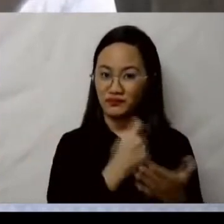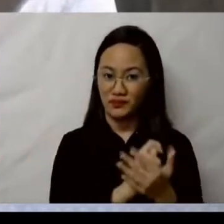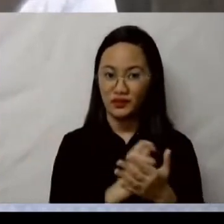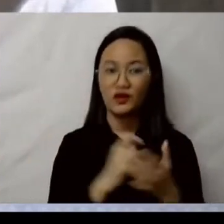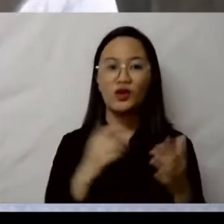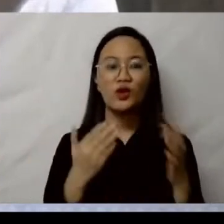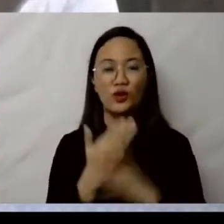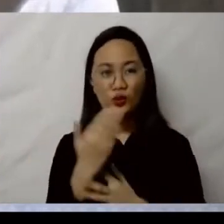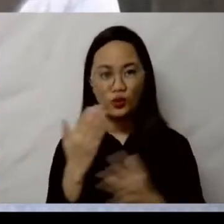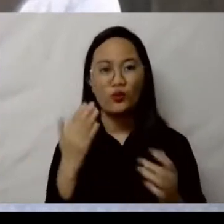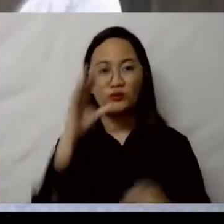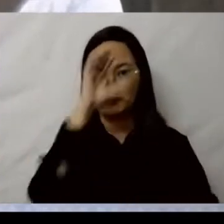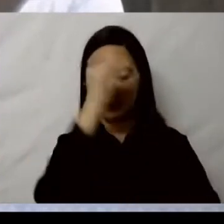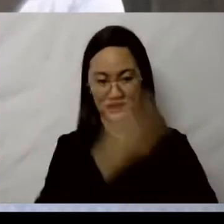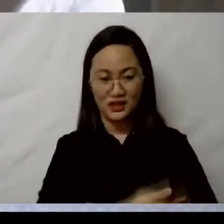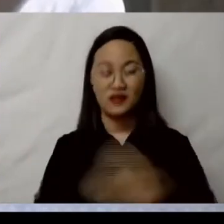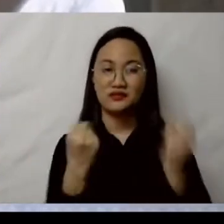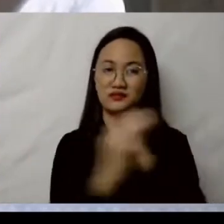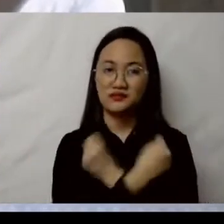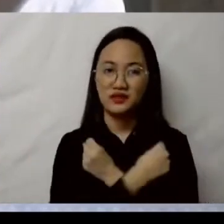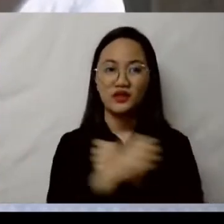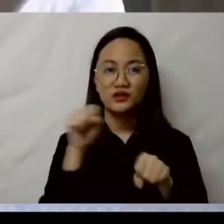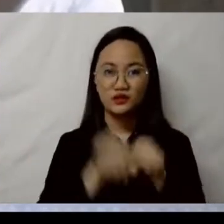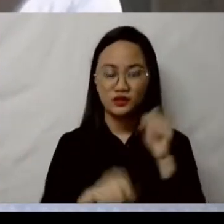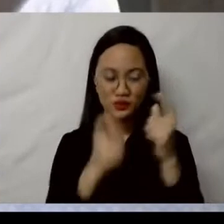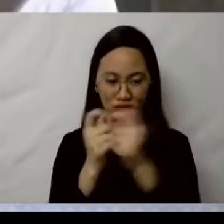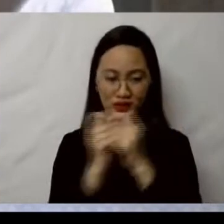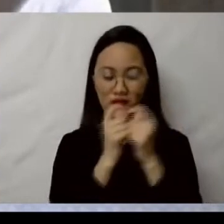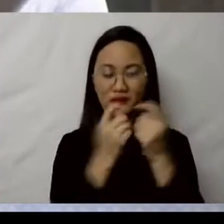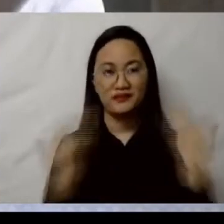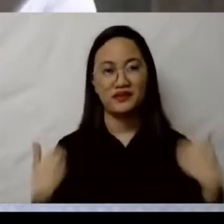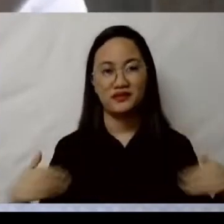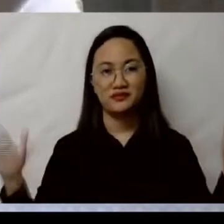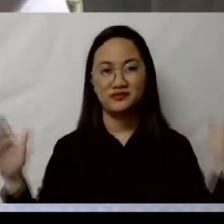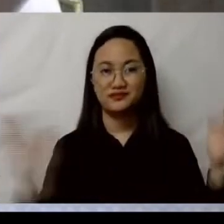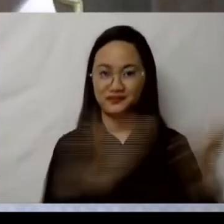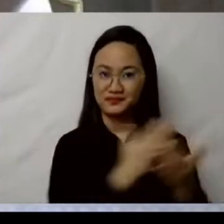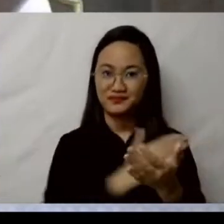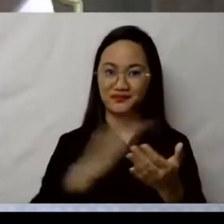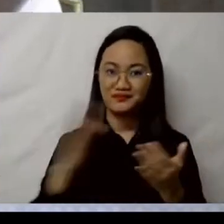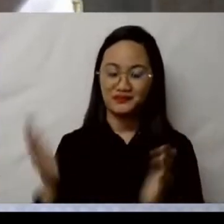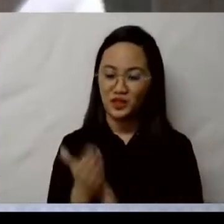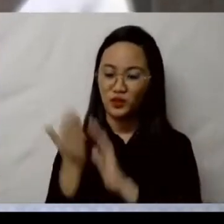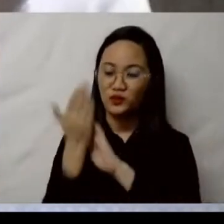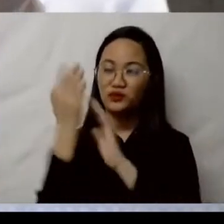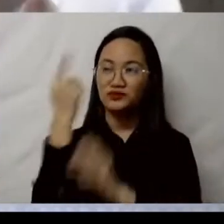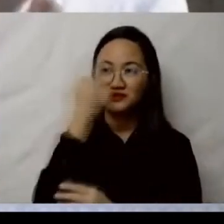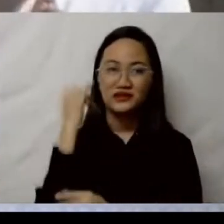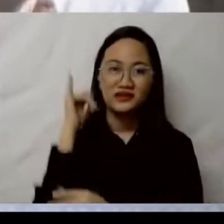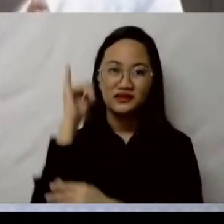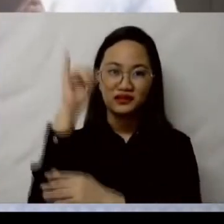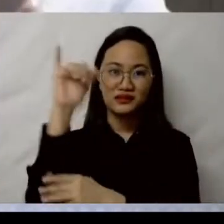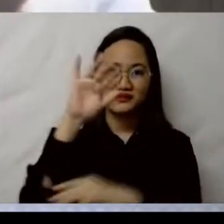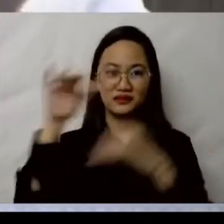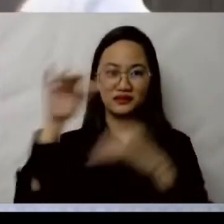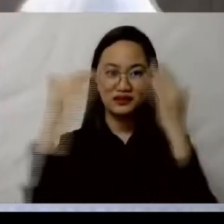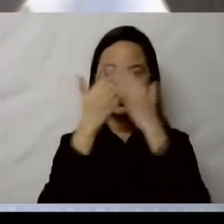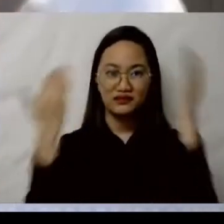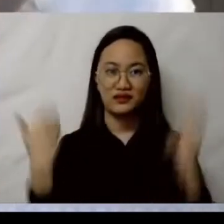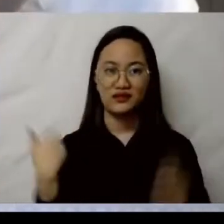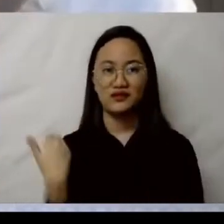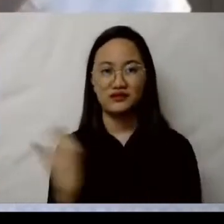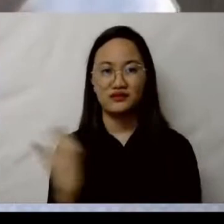mahal. Kaya kaisa na maanghel na nagsisi awit ng papuri sa iyo nang walang humpay sa kalangitan. Kami nagbubunyi